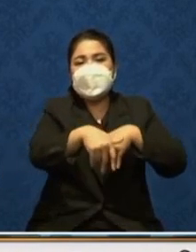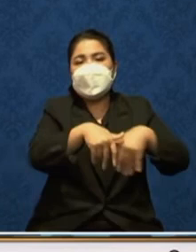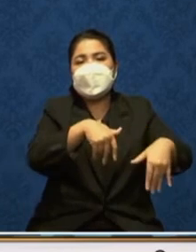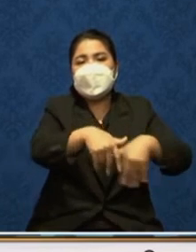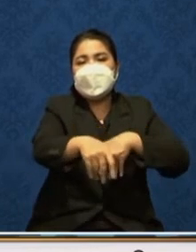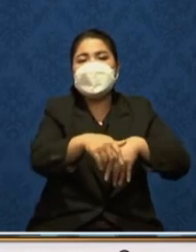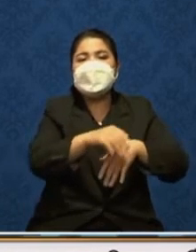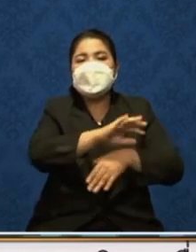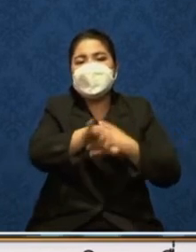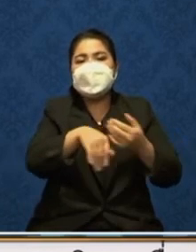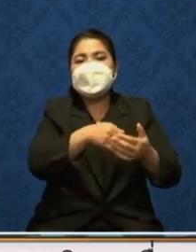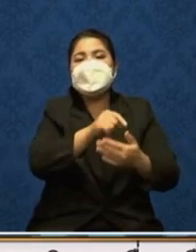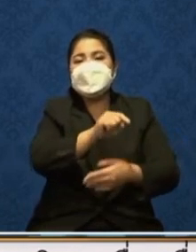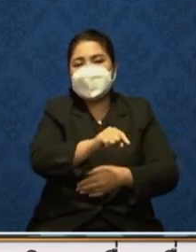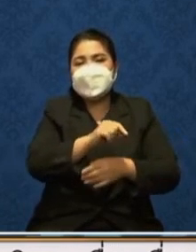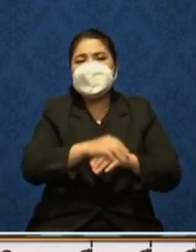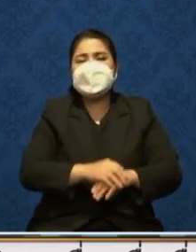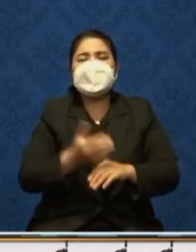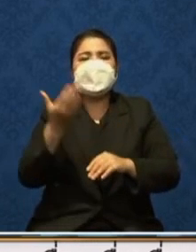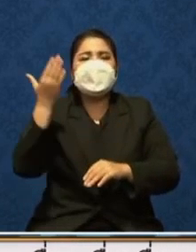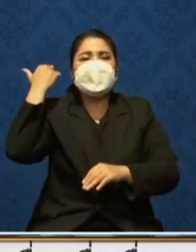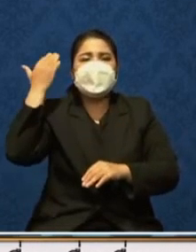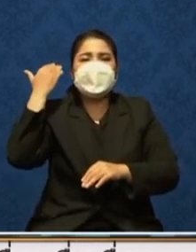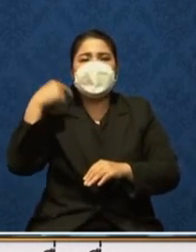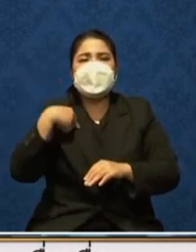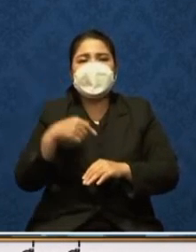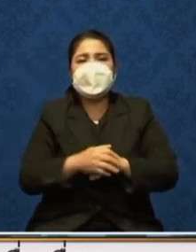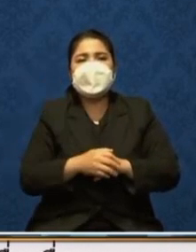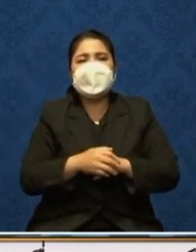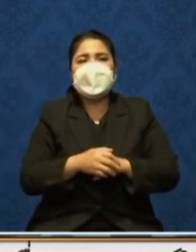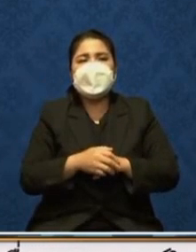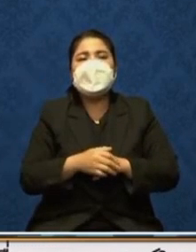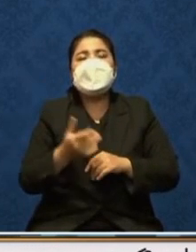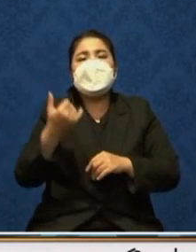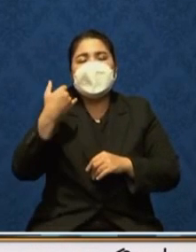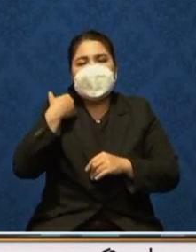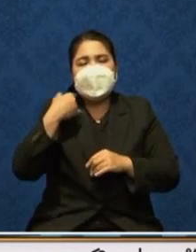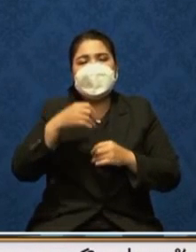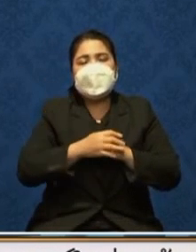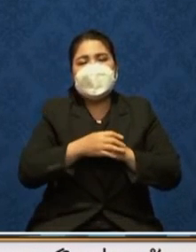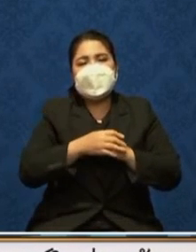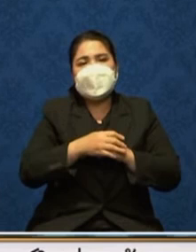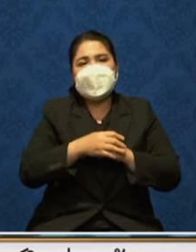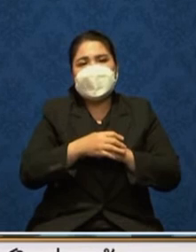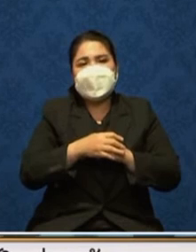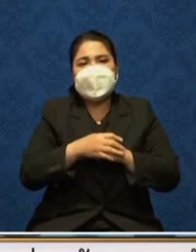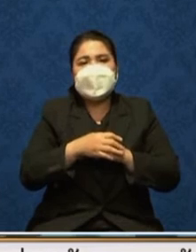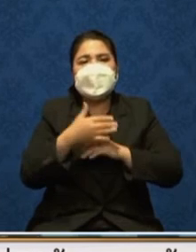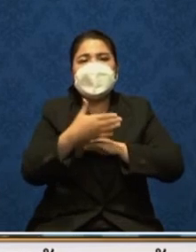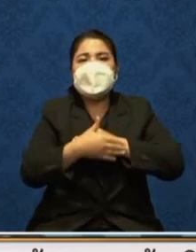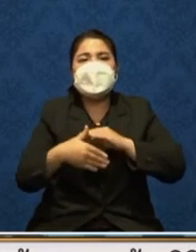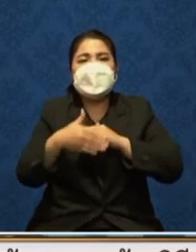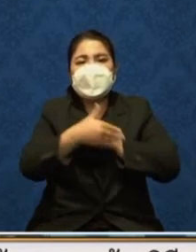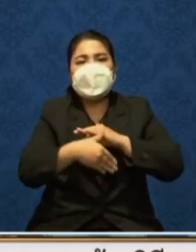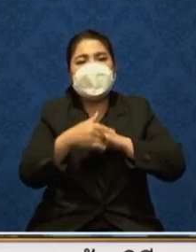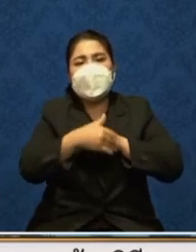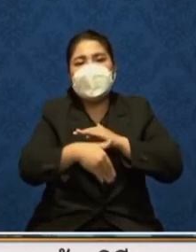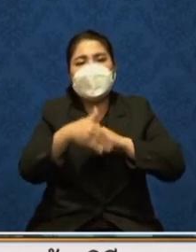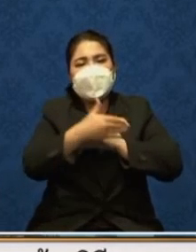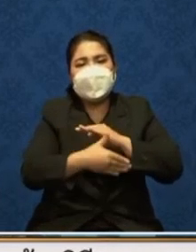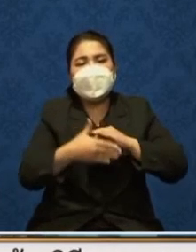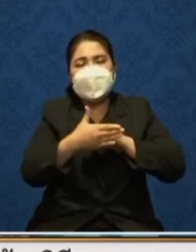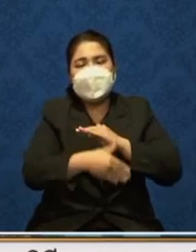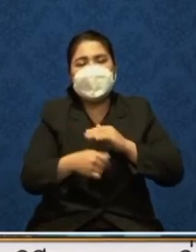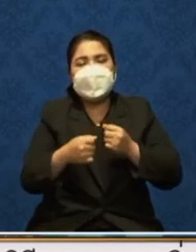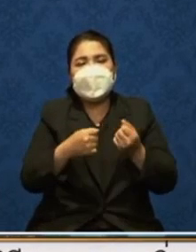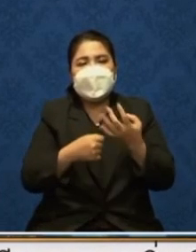นสมยนั้นก็จะเน้นสร้าง sufficient color ใหญ่ 4 แน แต่วเน้นไปเชยใหม่ก่อนแล้็เน้จะทำรไฟคเร็วสูงก